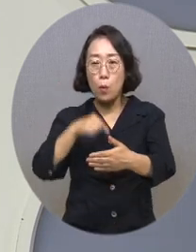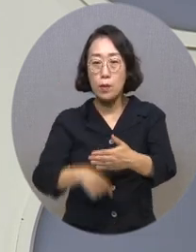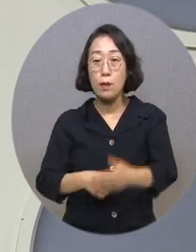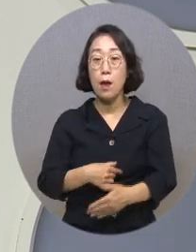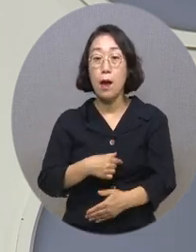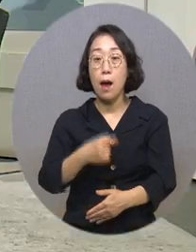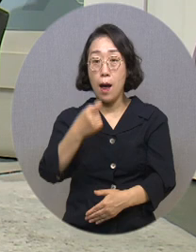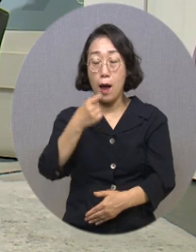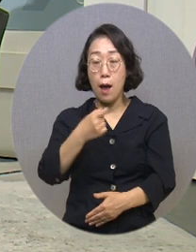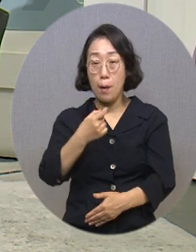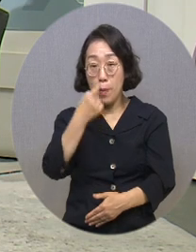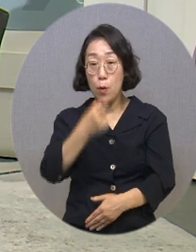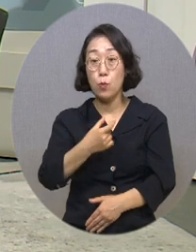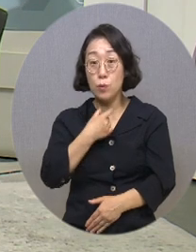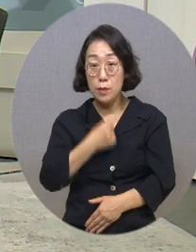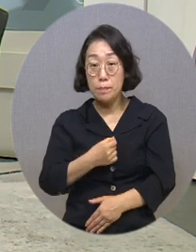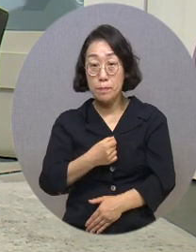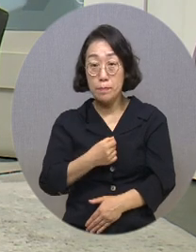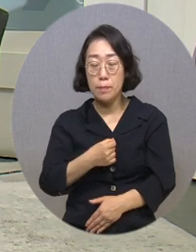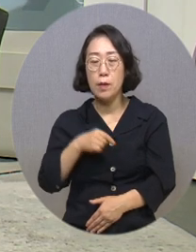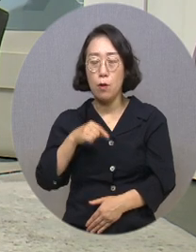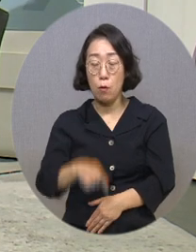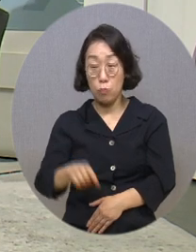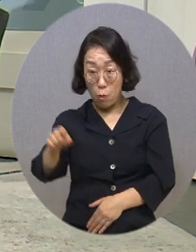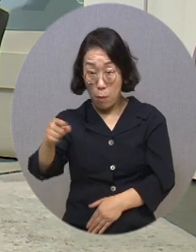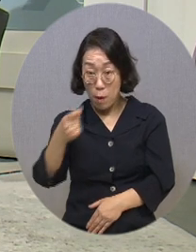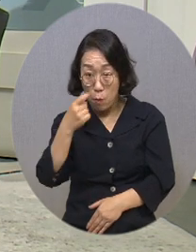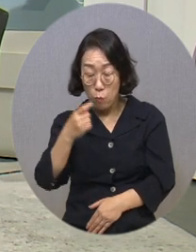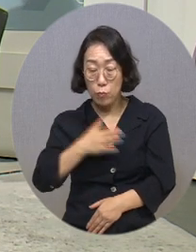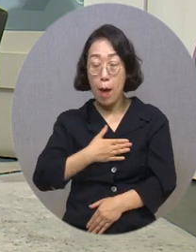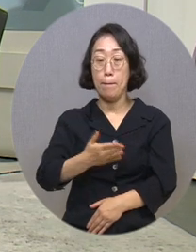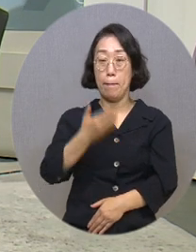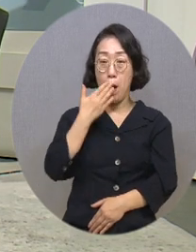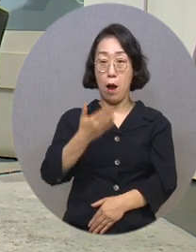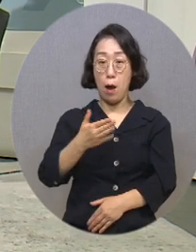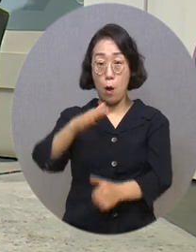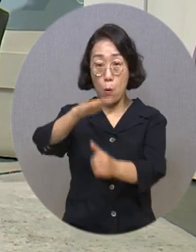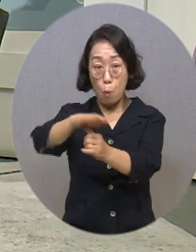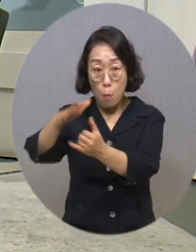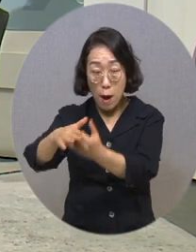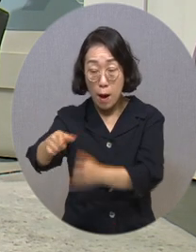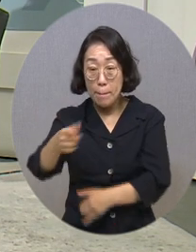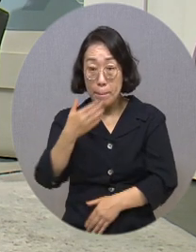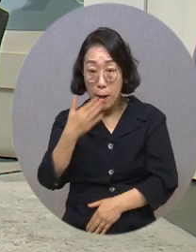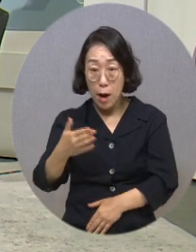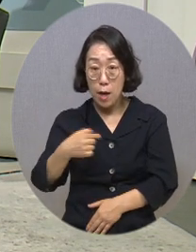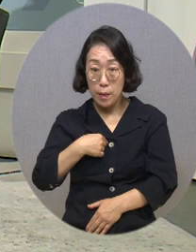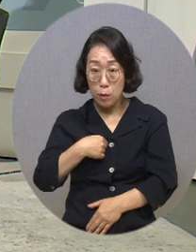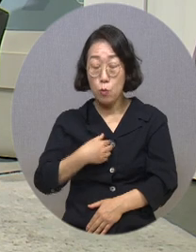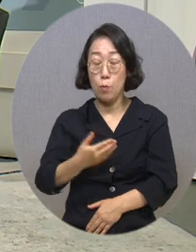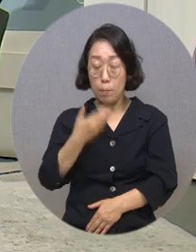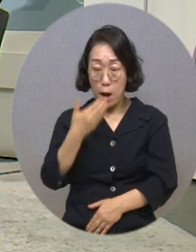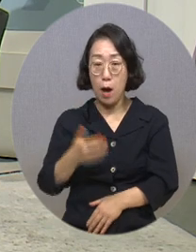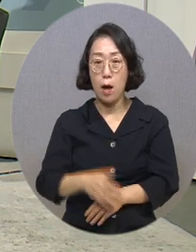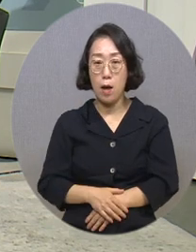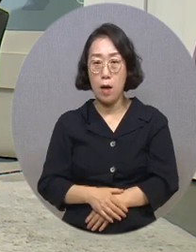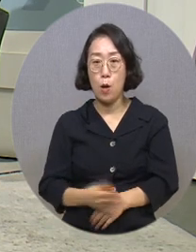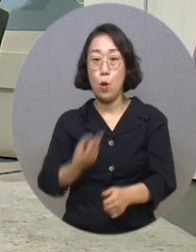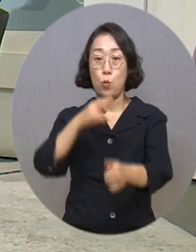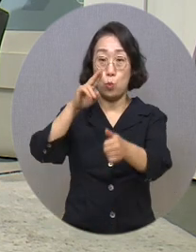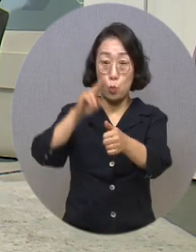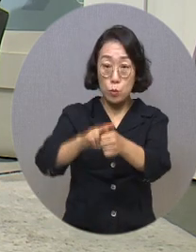의욕. 야 너도 하는데 나도 못하냐 야 저 꼬마도 하는데 나도 못하냐 이런 자존심 싸움에서